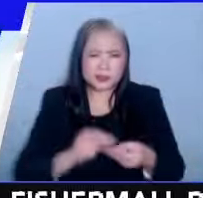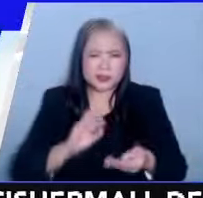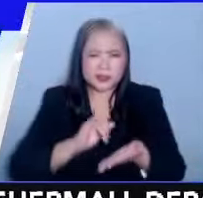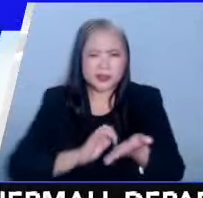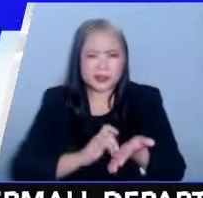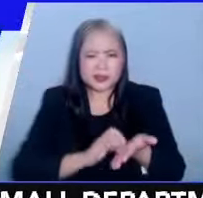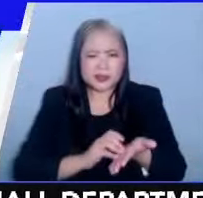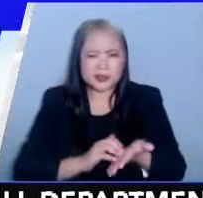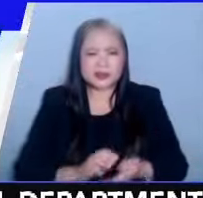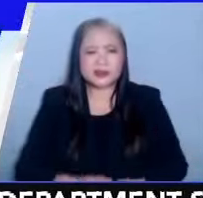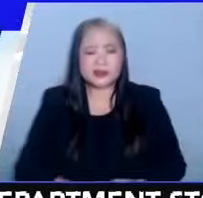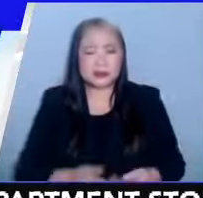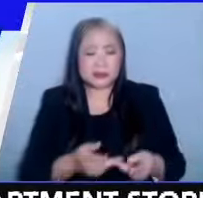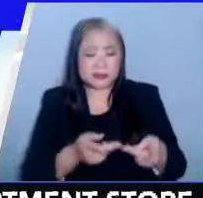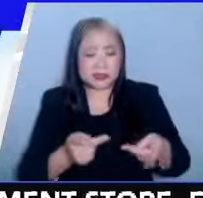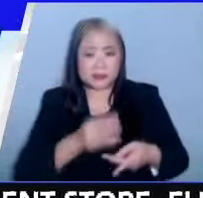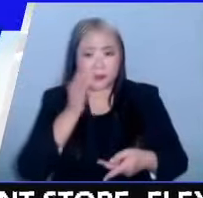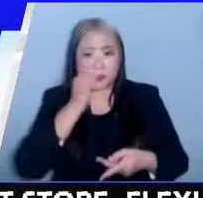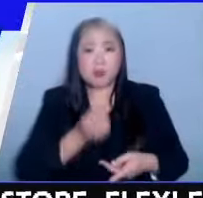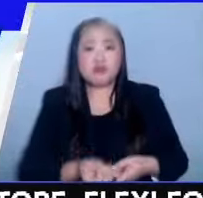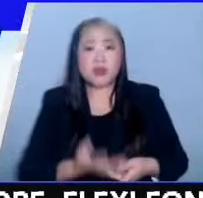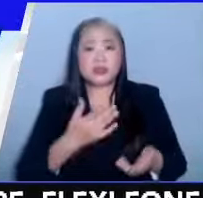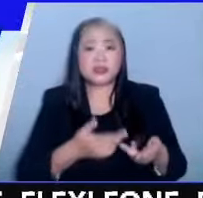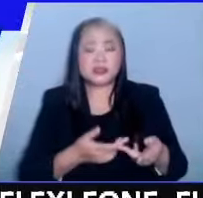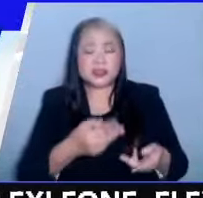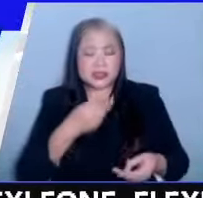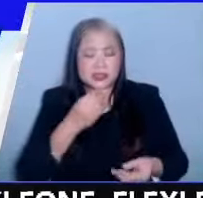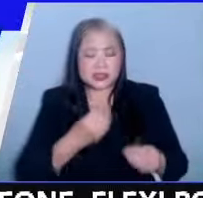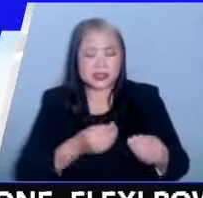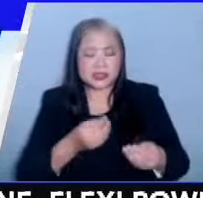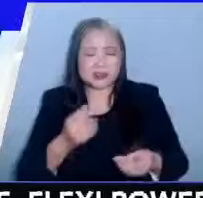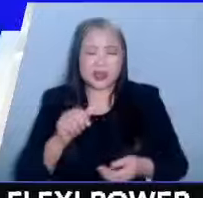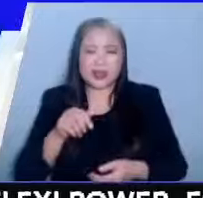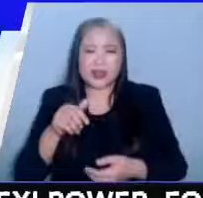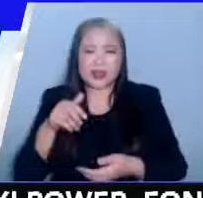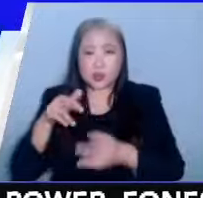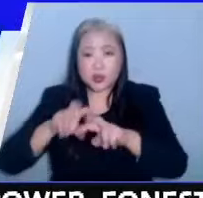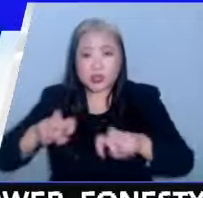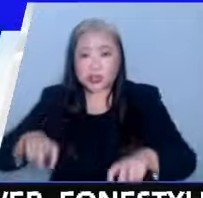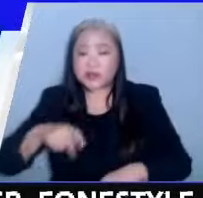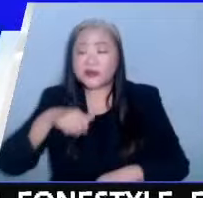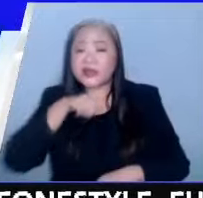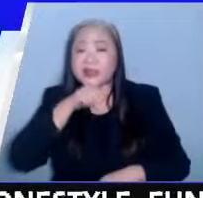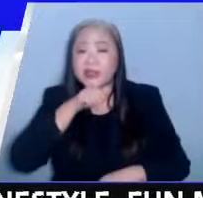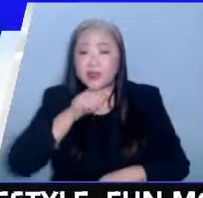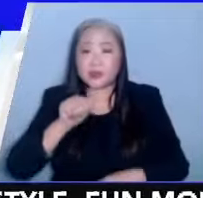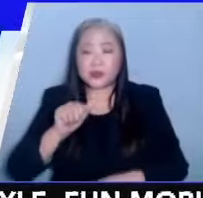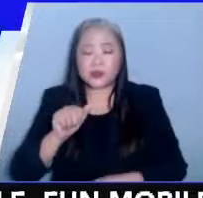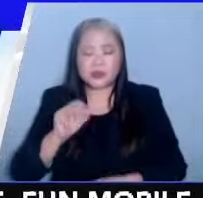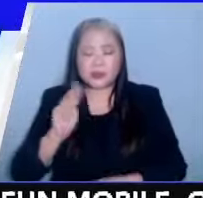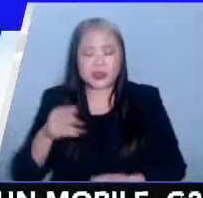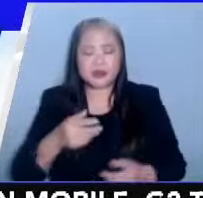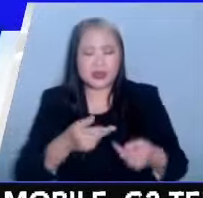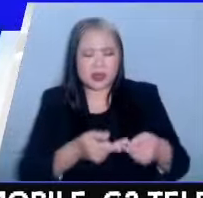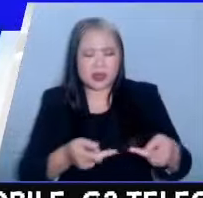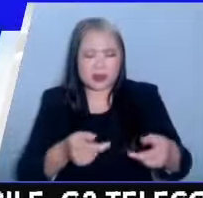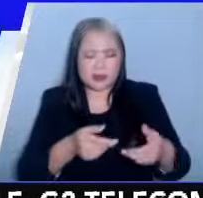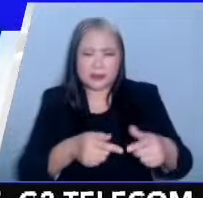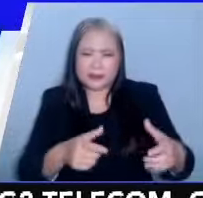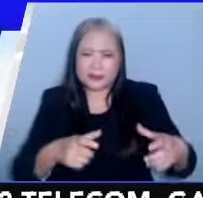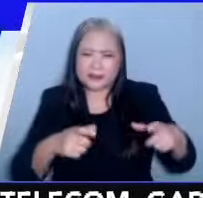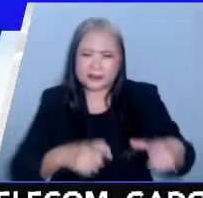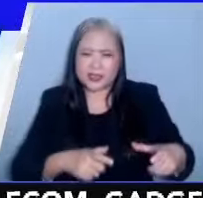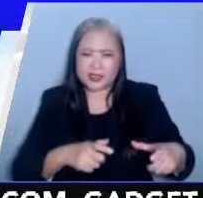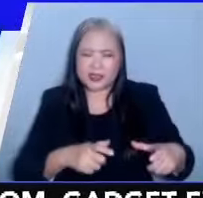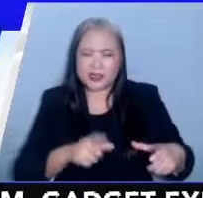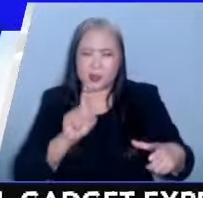Nasa magkano na eh yung yung study ng Ateneo na pinggang Pinoy for us not to be stunted and para sa isang nakabubuhay